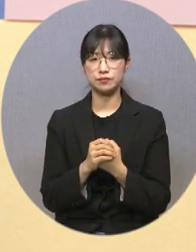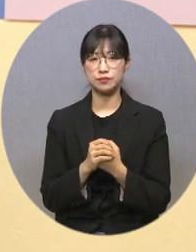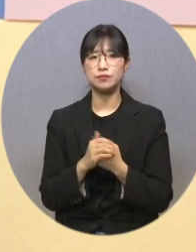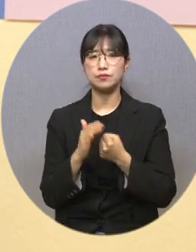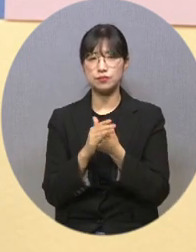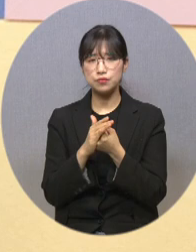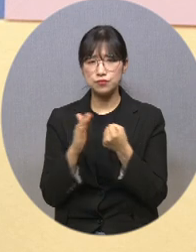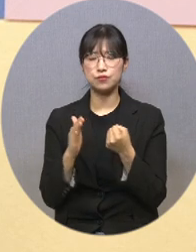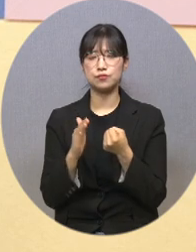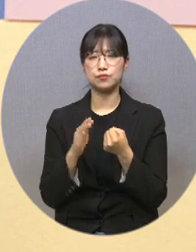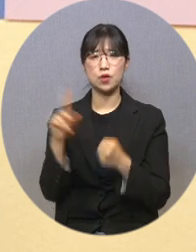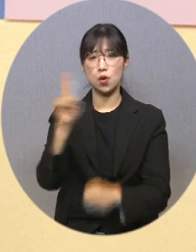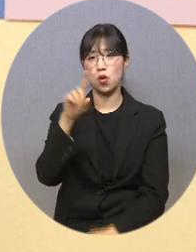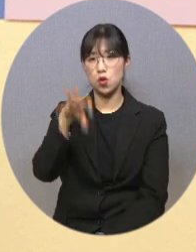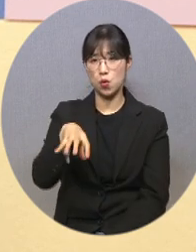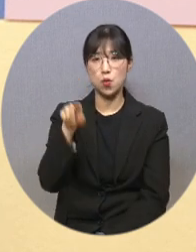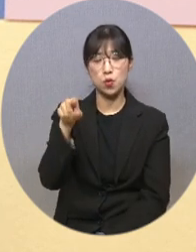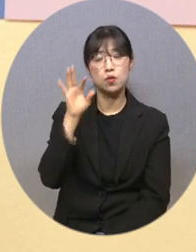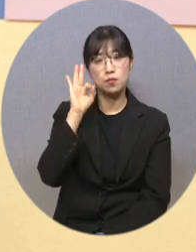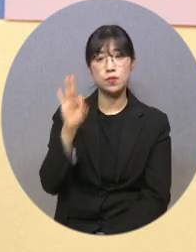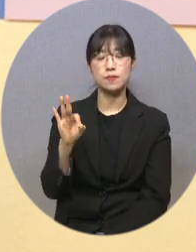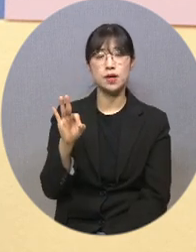그러다 보니까 어느 곳에 보니